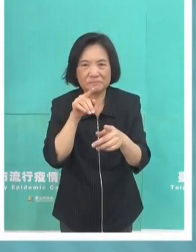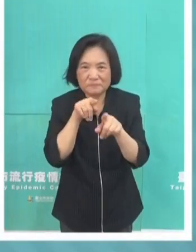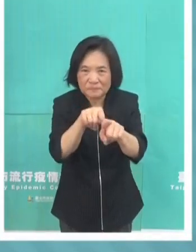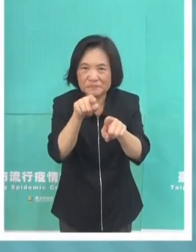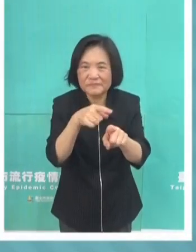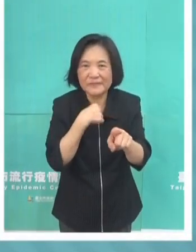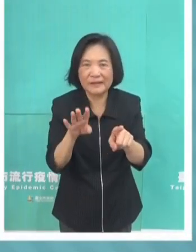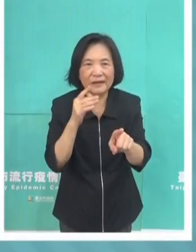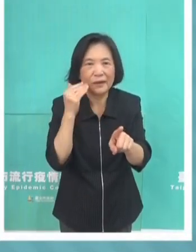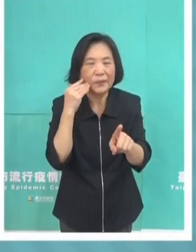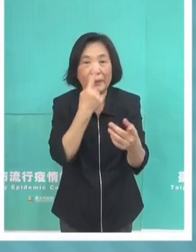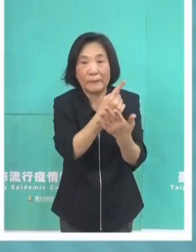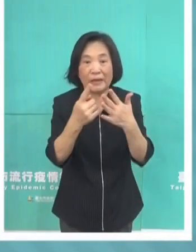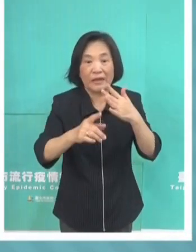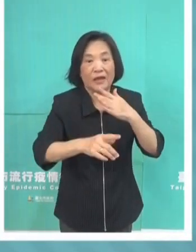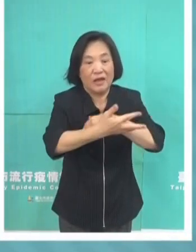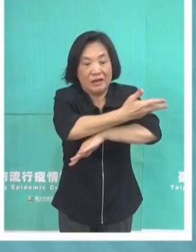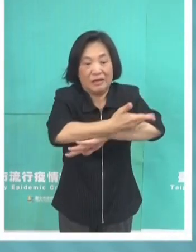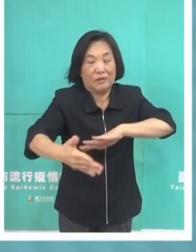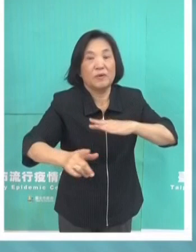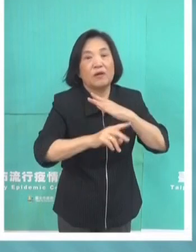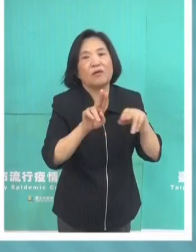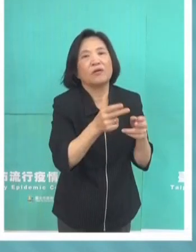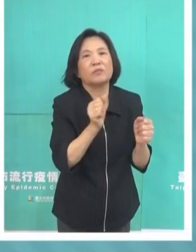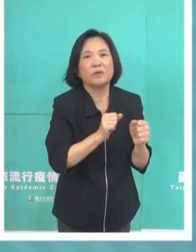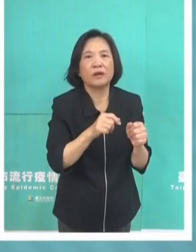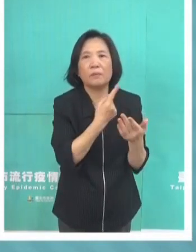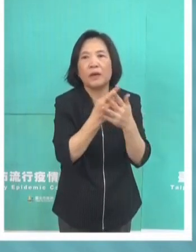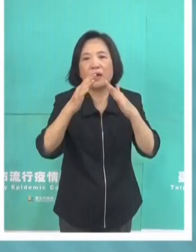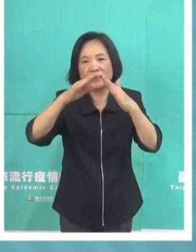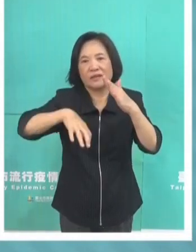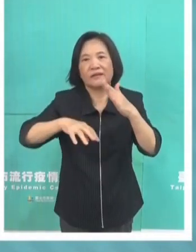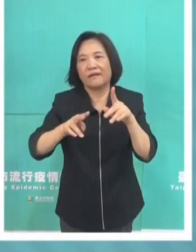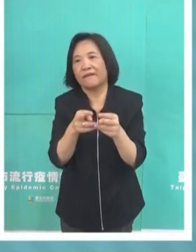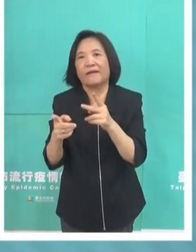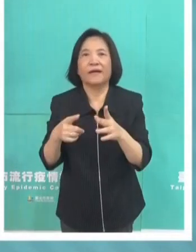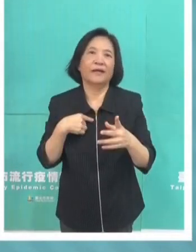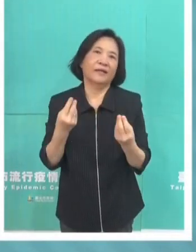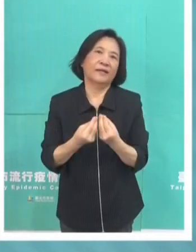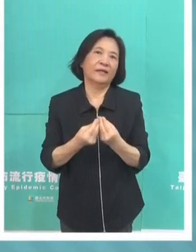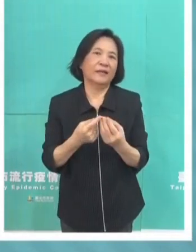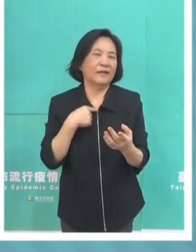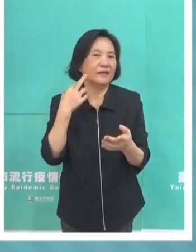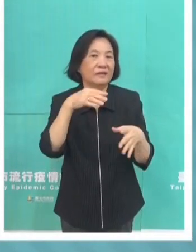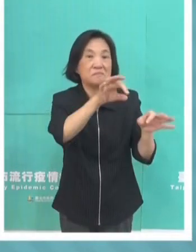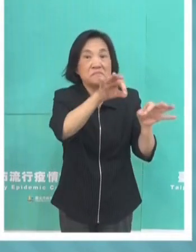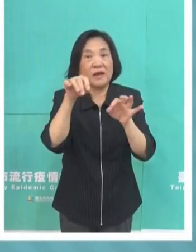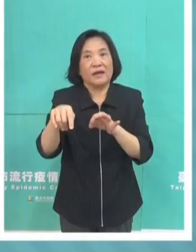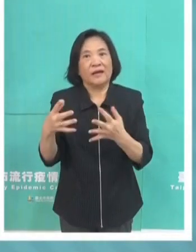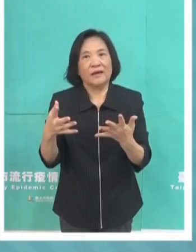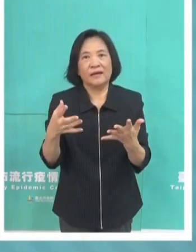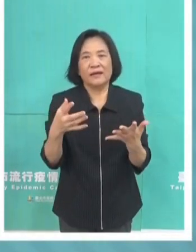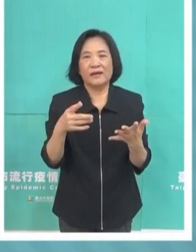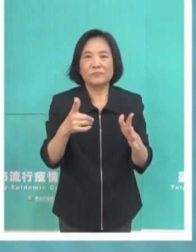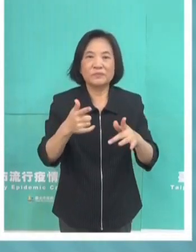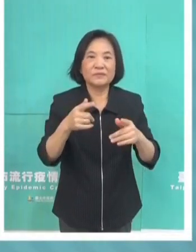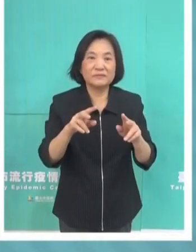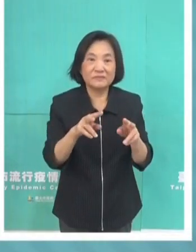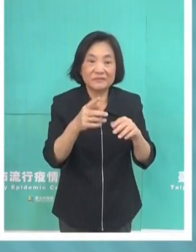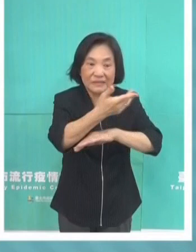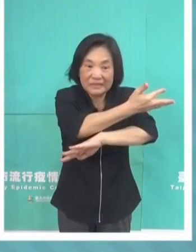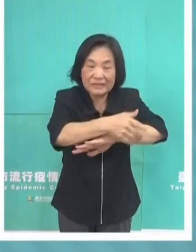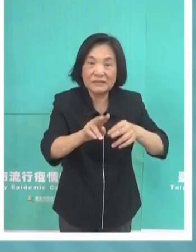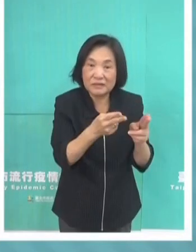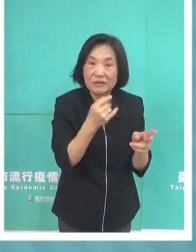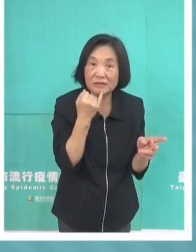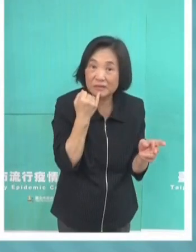那你每个都在家里屋顶烤肉还不是一样？啊，所以是这样的，重点不是说河边能不能烤肉，屋